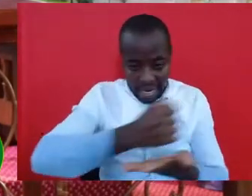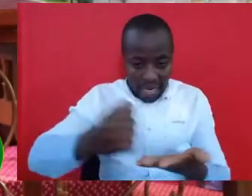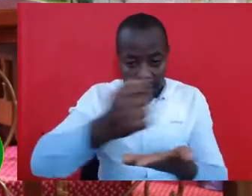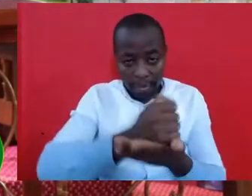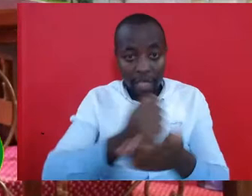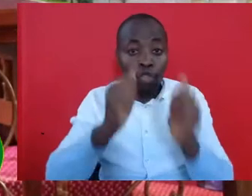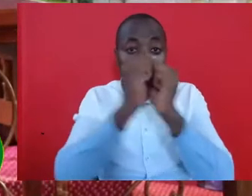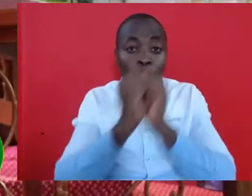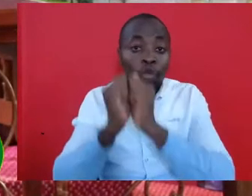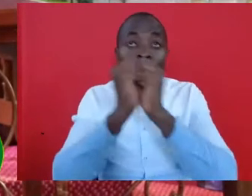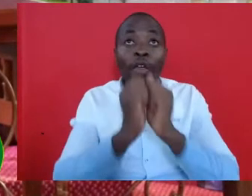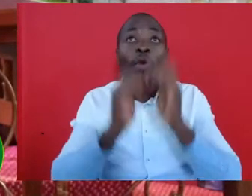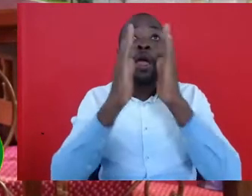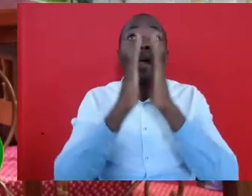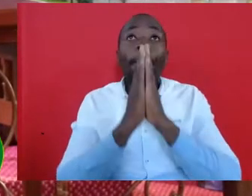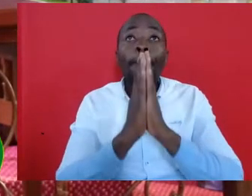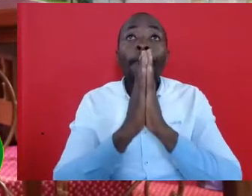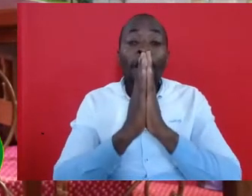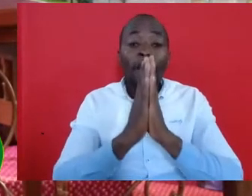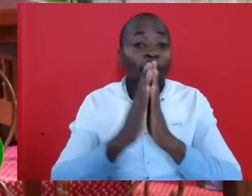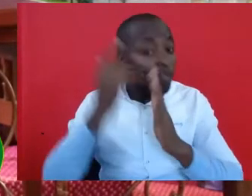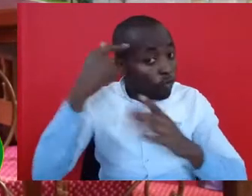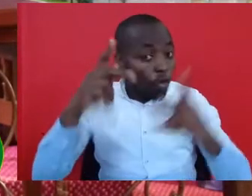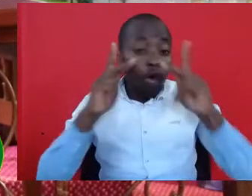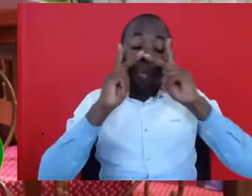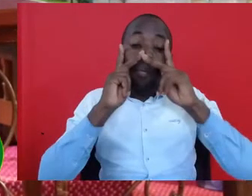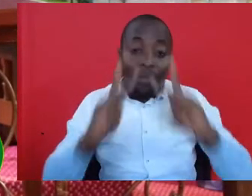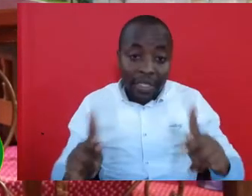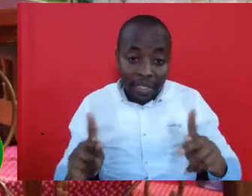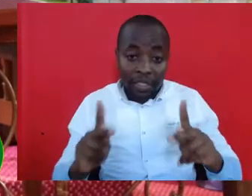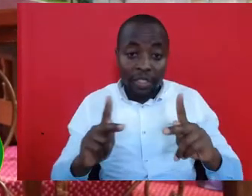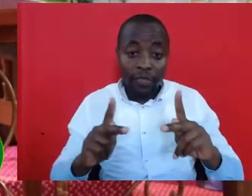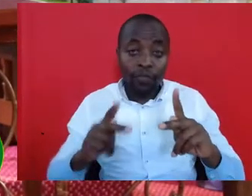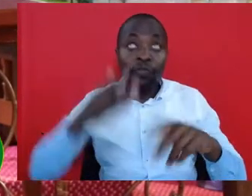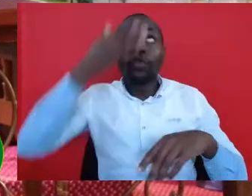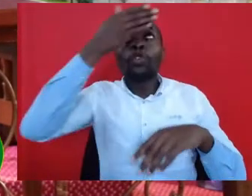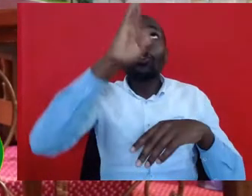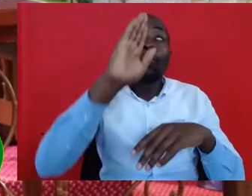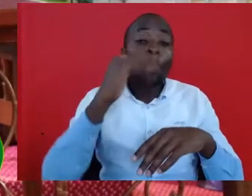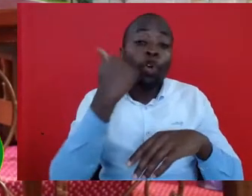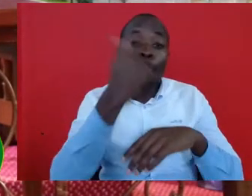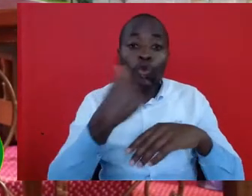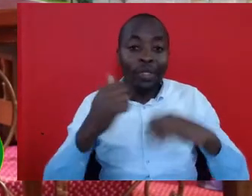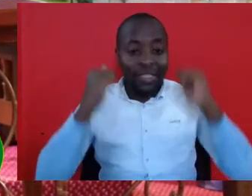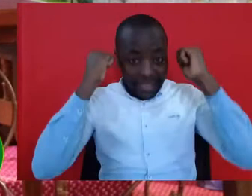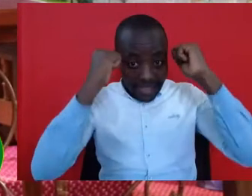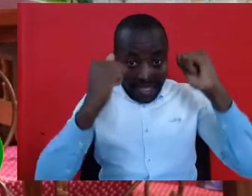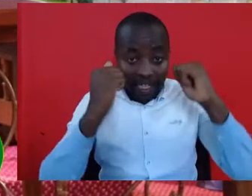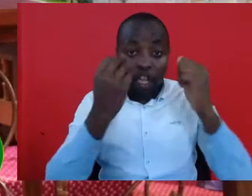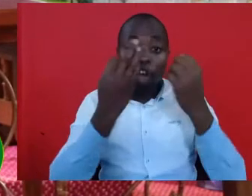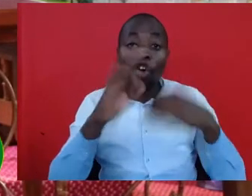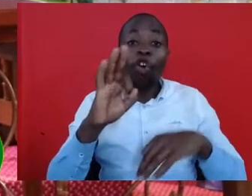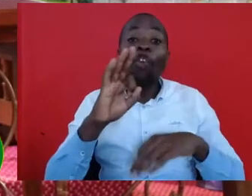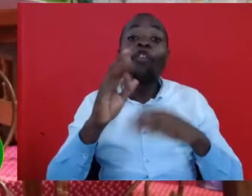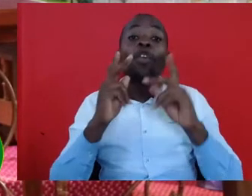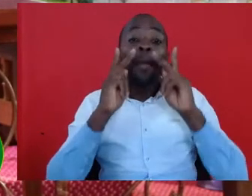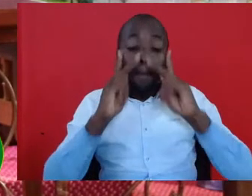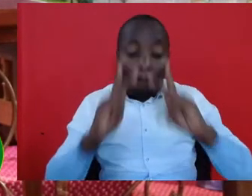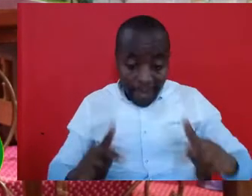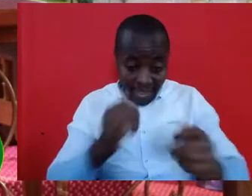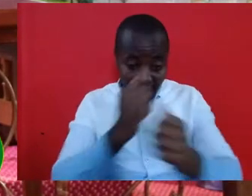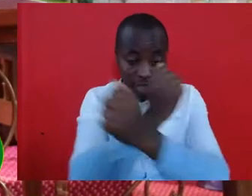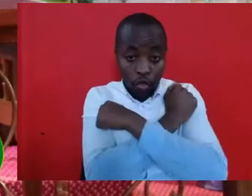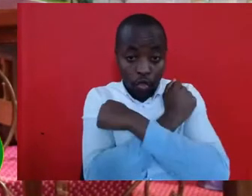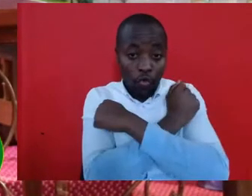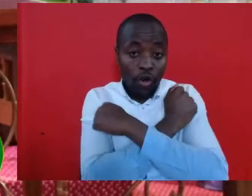Tuombe pamoja ili Mungu aweze kutupatia amani. Ee Mungu uliye mkuu wa amani na mpenda mapatano,